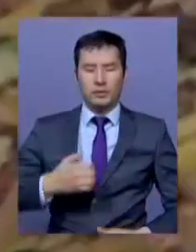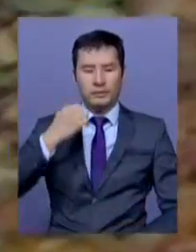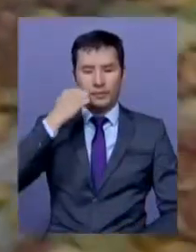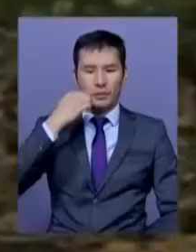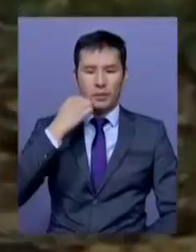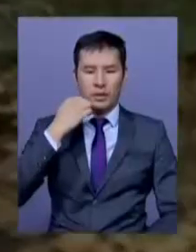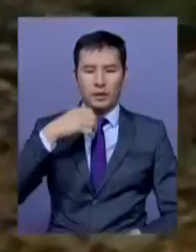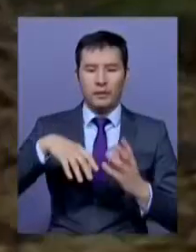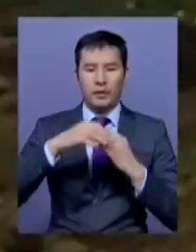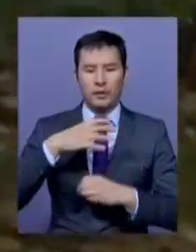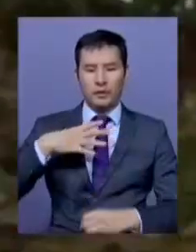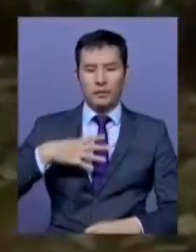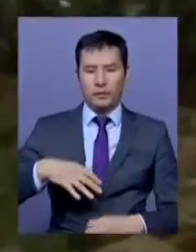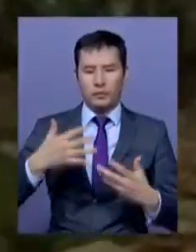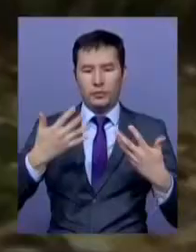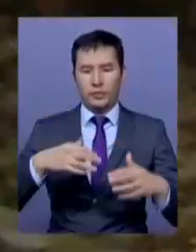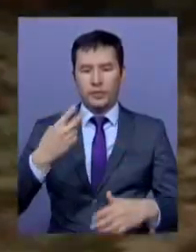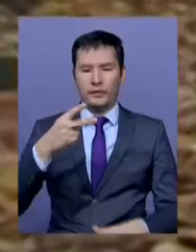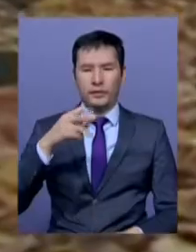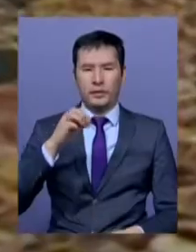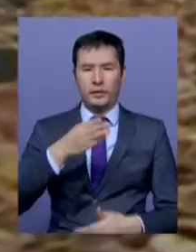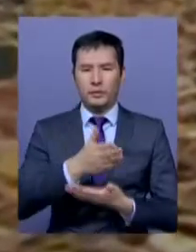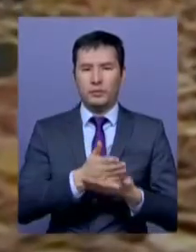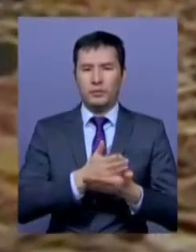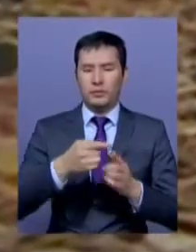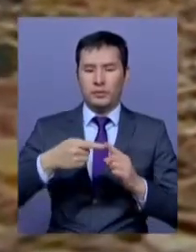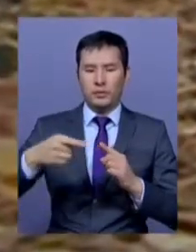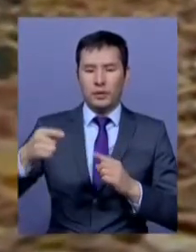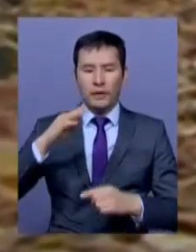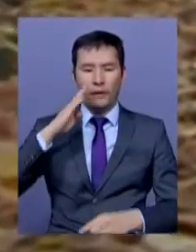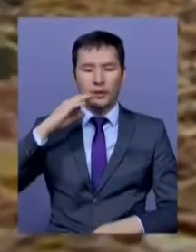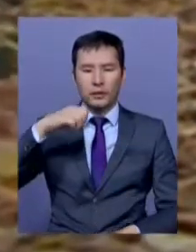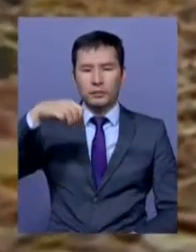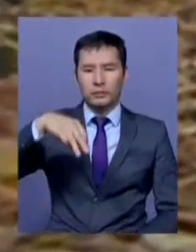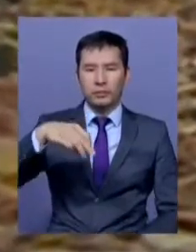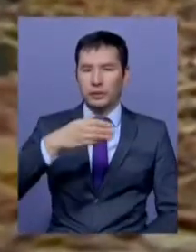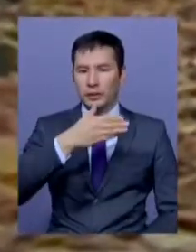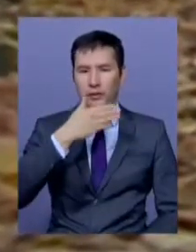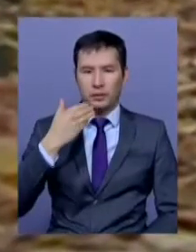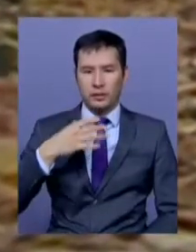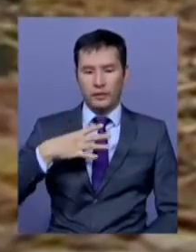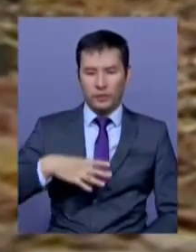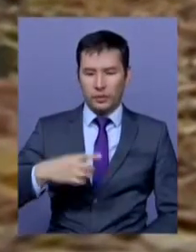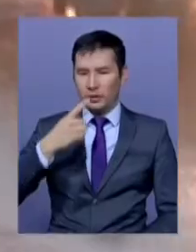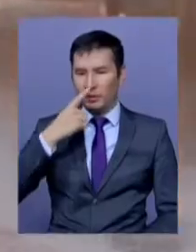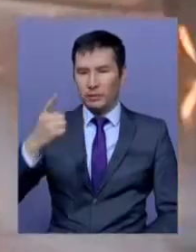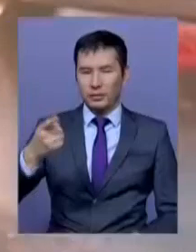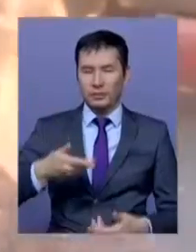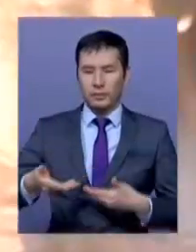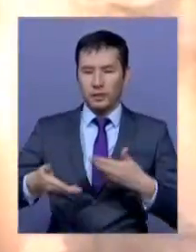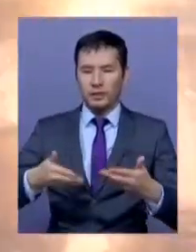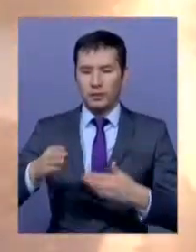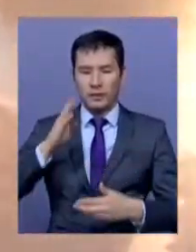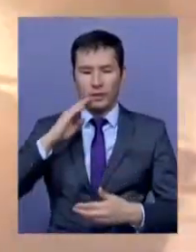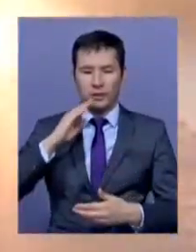Ольга Никоненко 20 жылдан астам уақыт ауызсудың үйден ағып тұруын армандап келеміз деп мұңаяды. Көлік ағыны көп жолды кесіп, үйінен